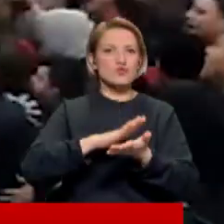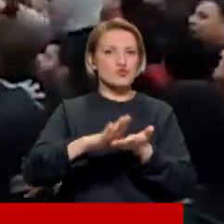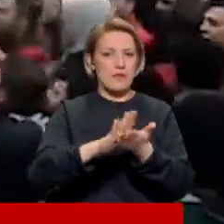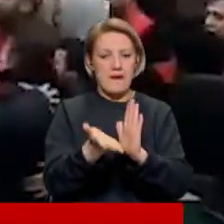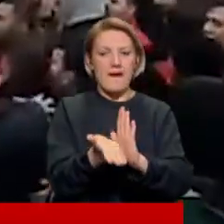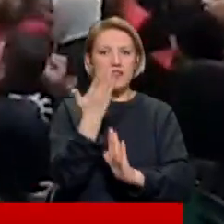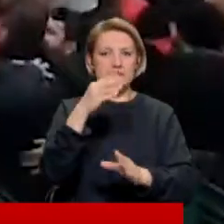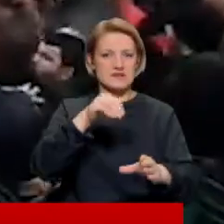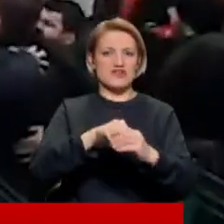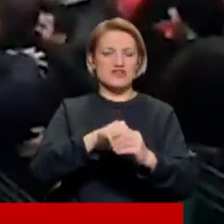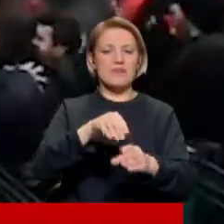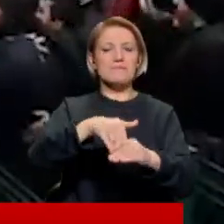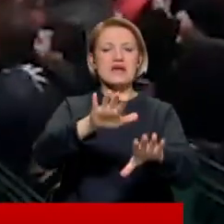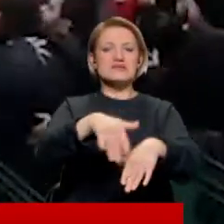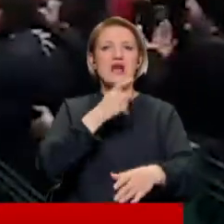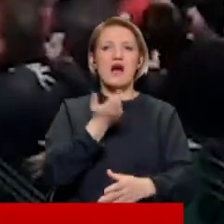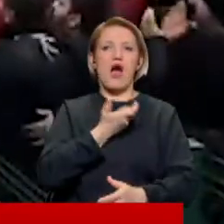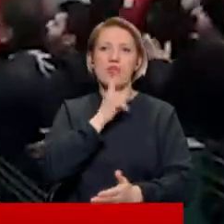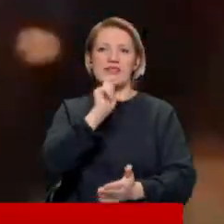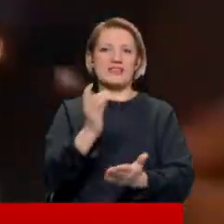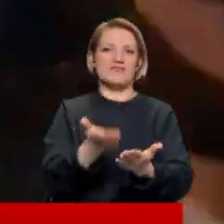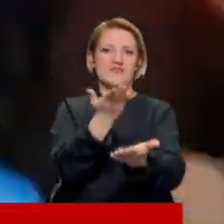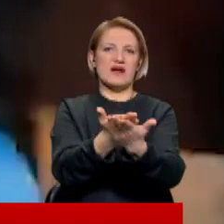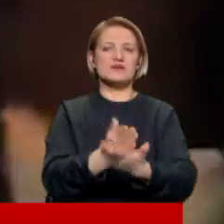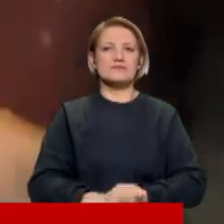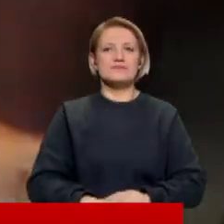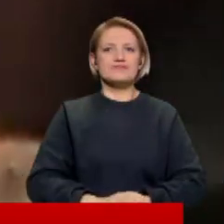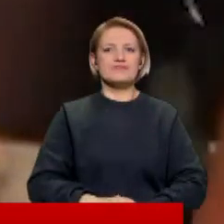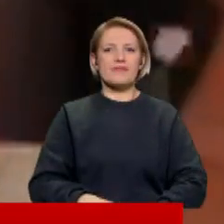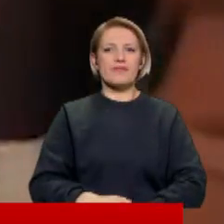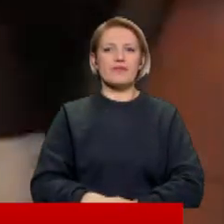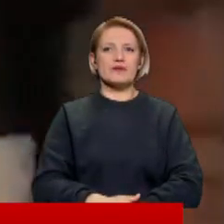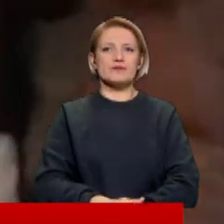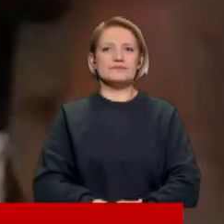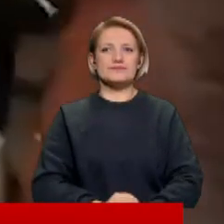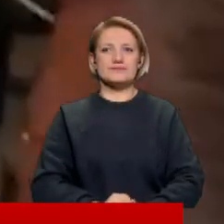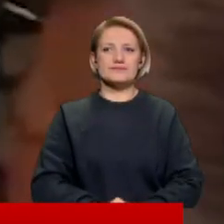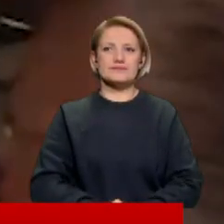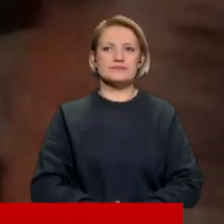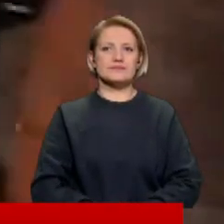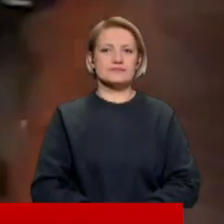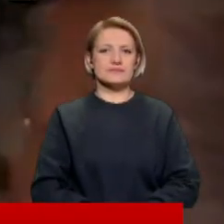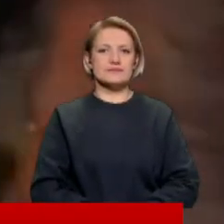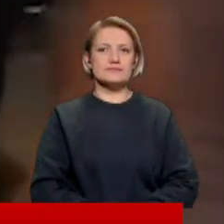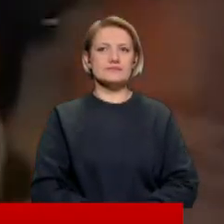düzenlemenin kaldırılması için meclise kanun teklifi verdi. Yaşasın sürüm, dayanın.